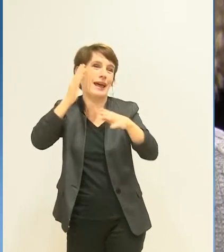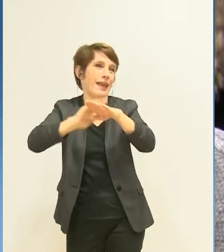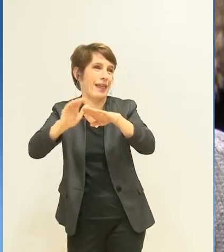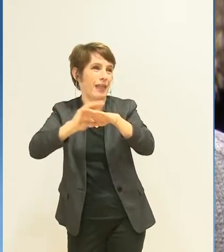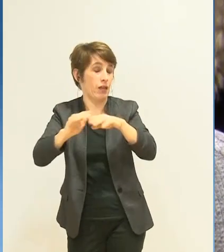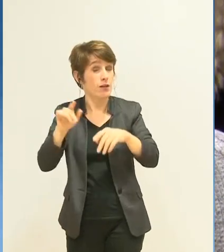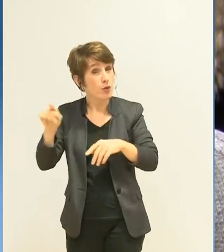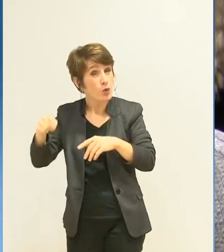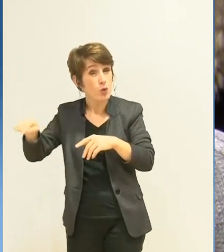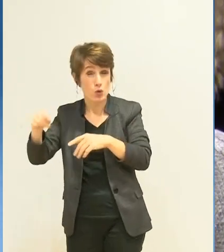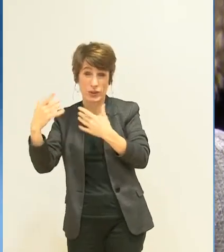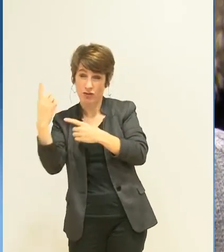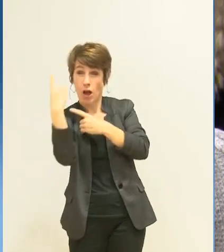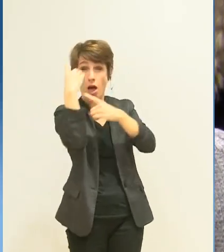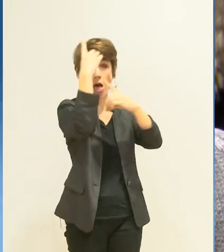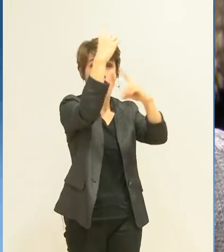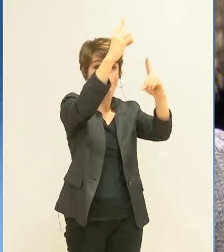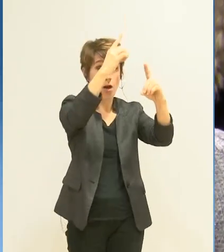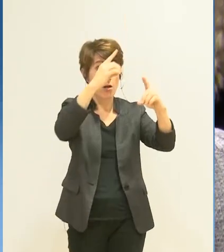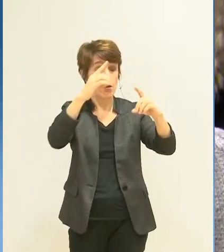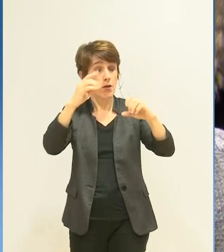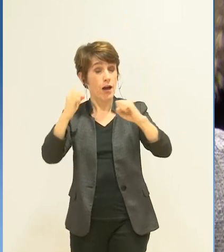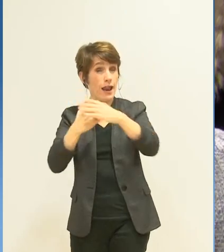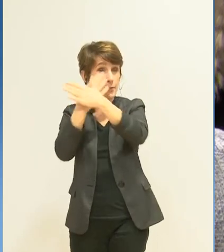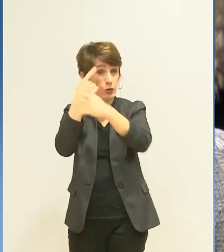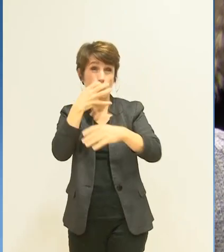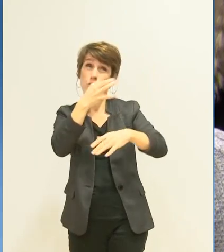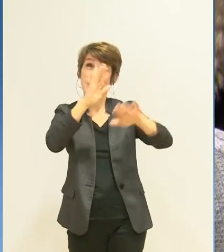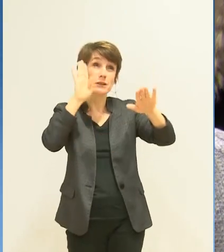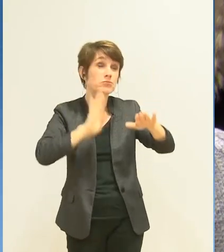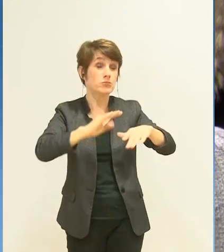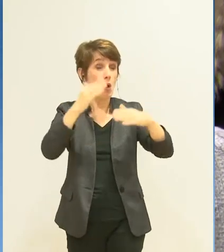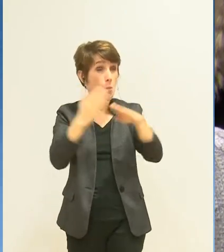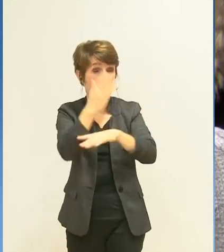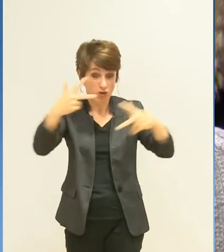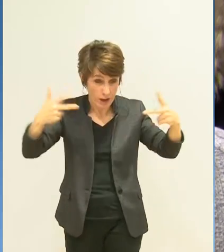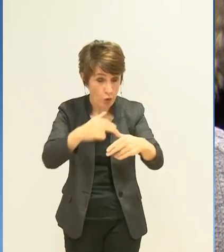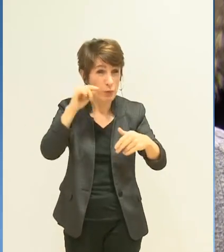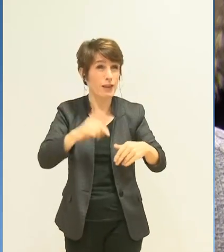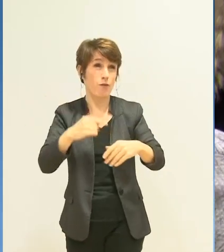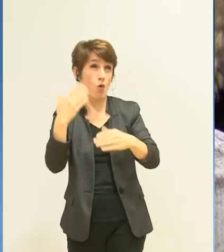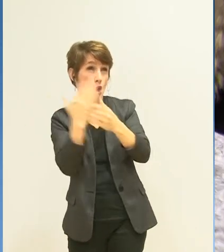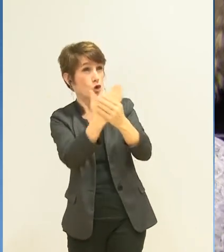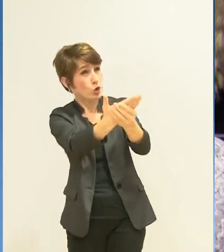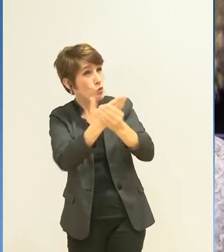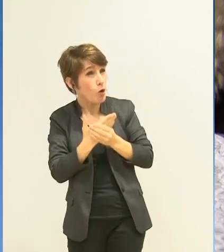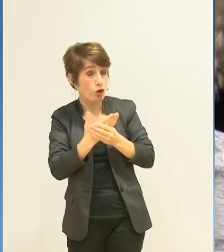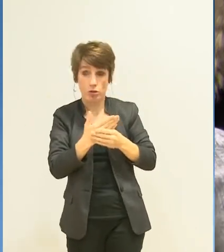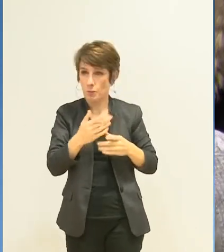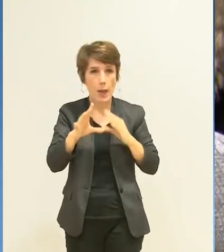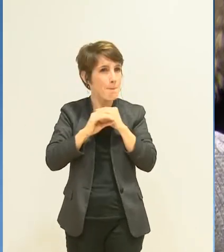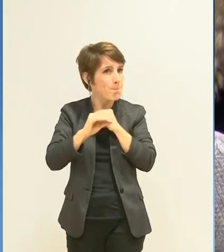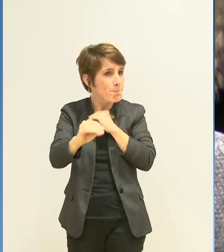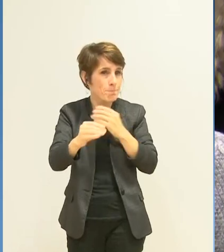la métro pour arrêter ce projet ont demandé des documents qui ne leur ont jamais été fournie donc bon jour pour la